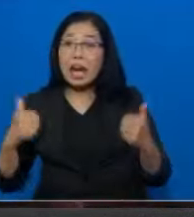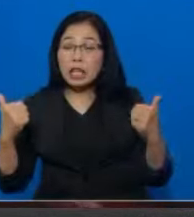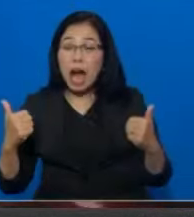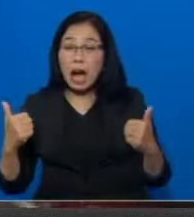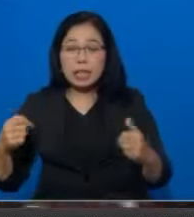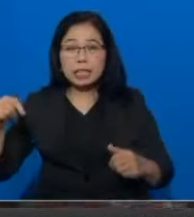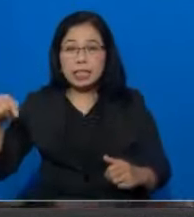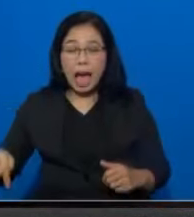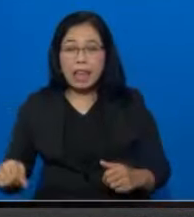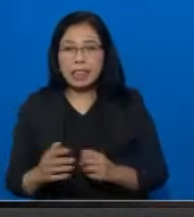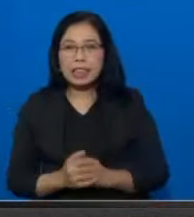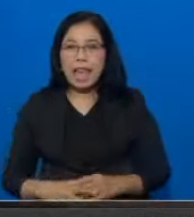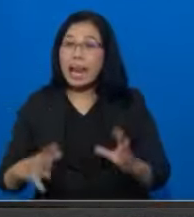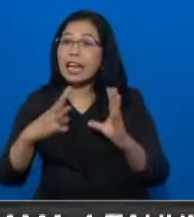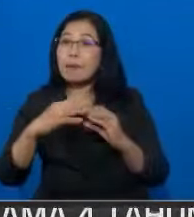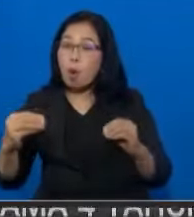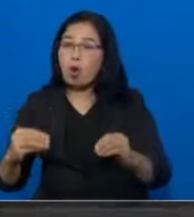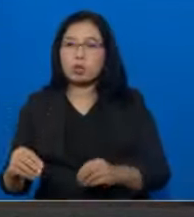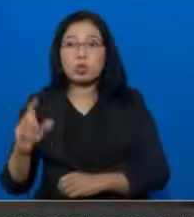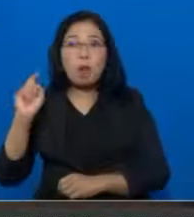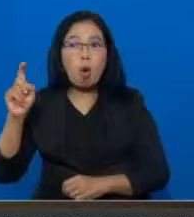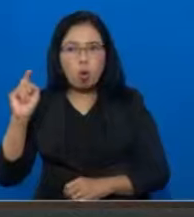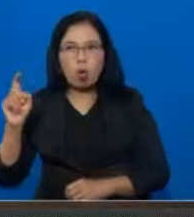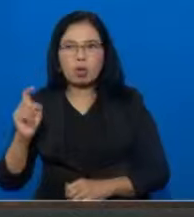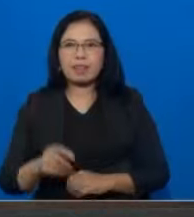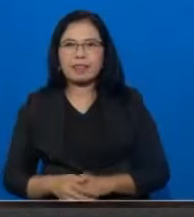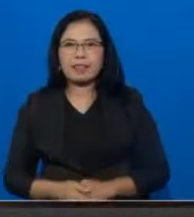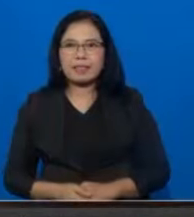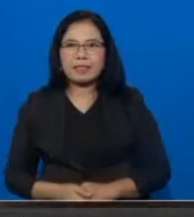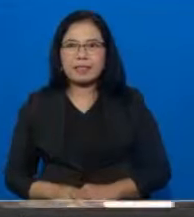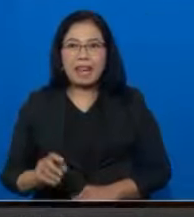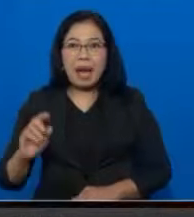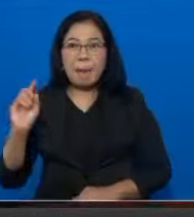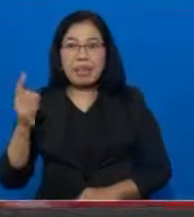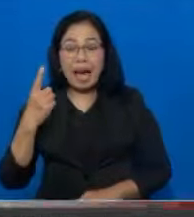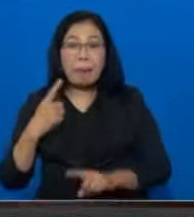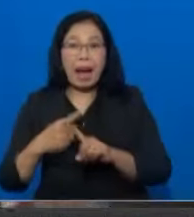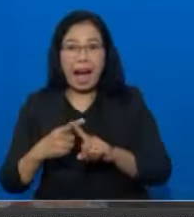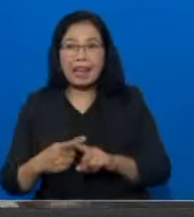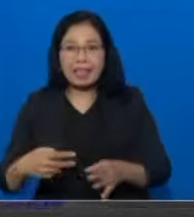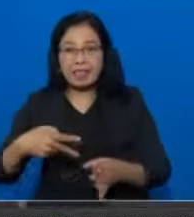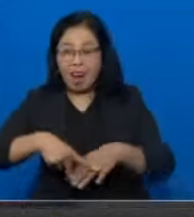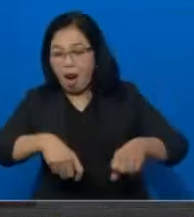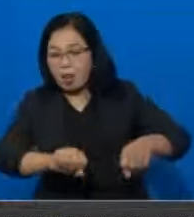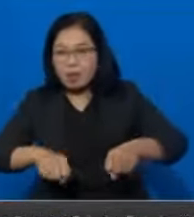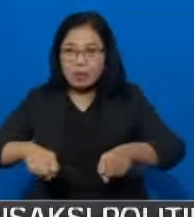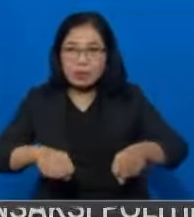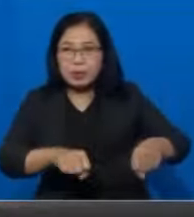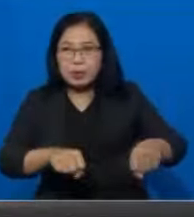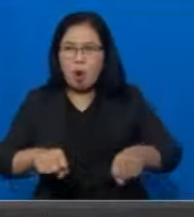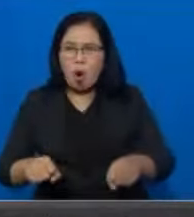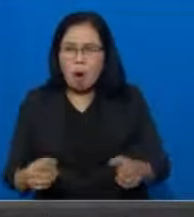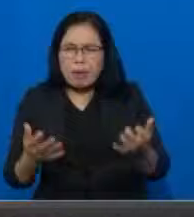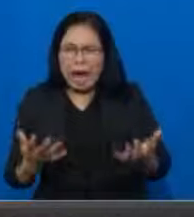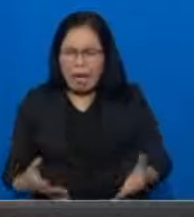Selatan, Depok, dan juga sebagian wilayah Bogor. Ini adalah pertama kalinya saya membawa kendaraan roda 2 dengan beban yang begitu berat di